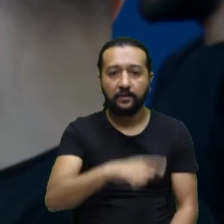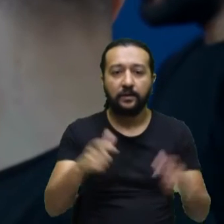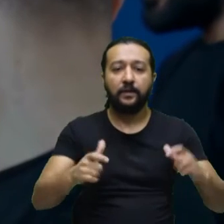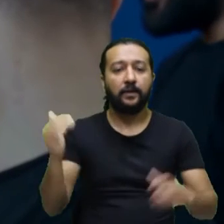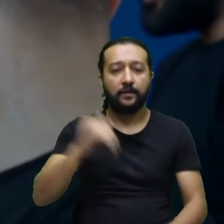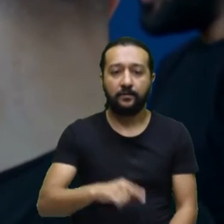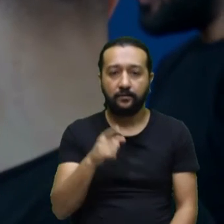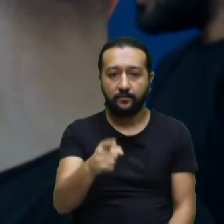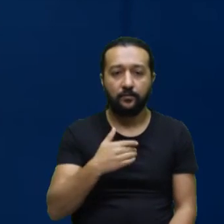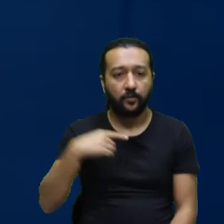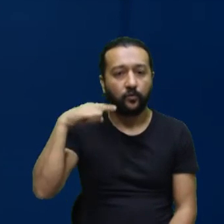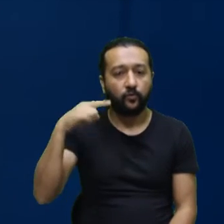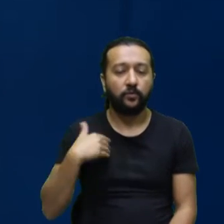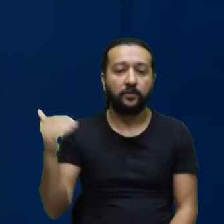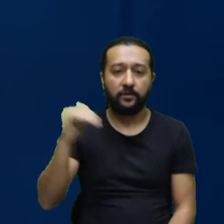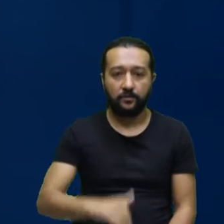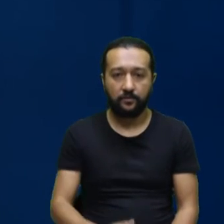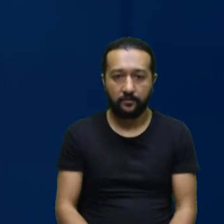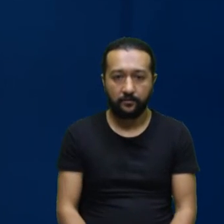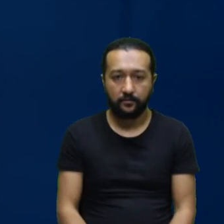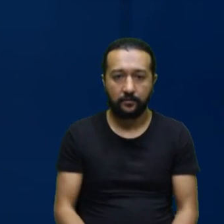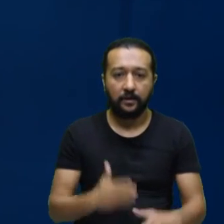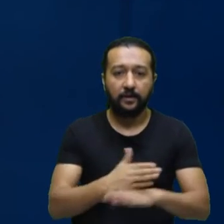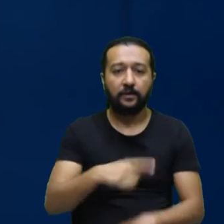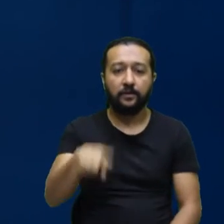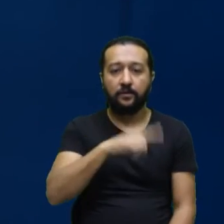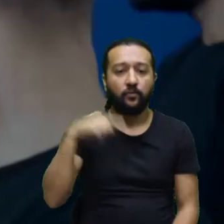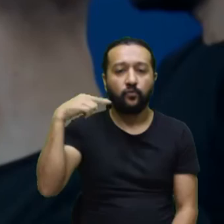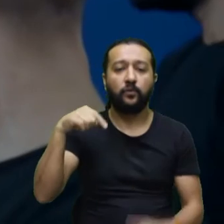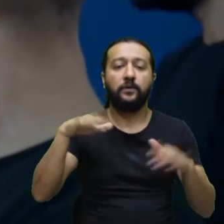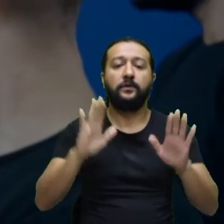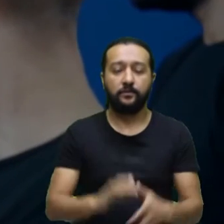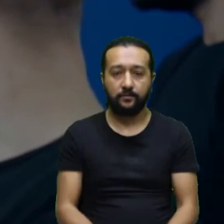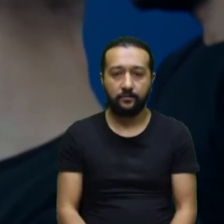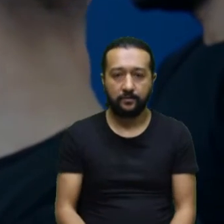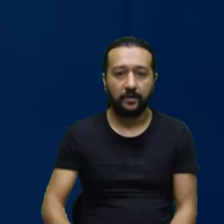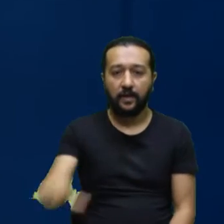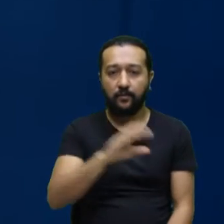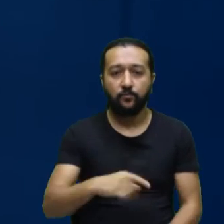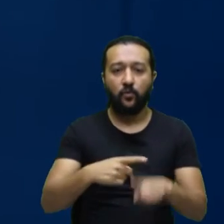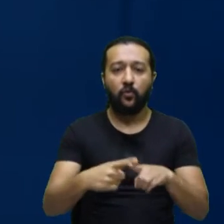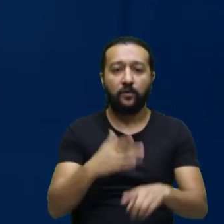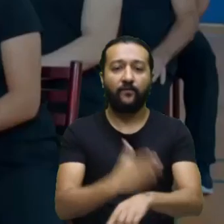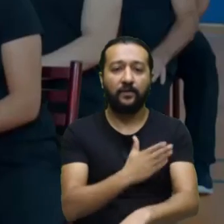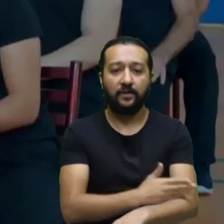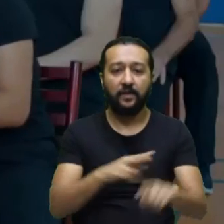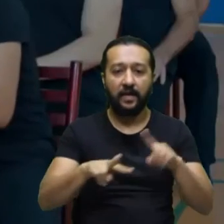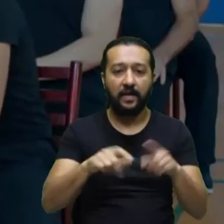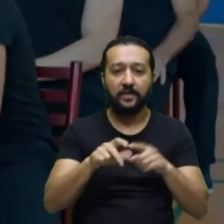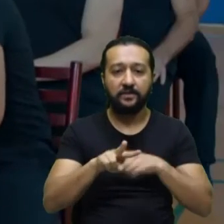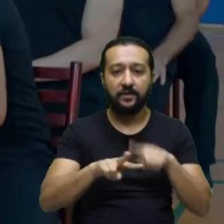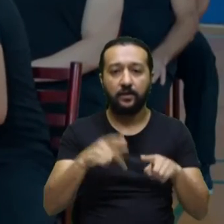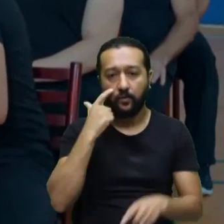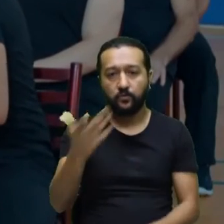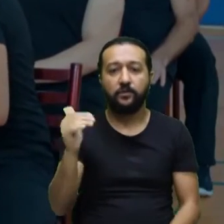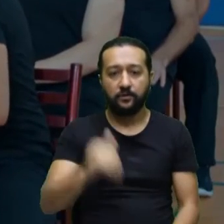Siz nereden geldiniz? Biz Suriyeliyiz. Artık değilsiniz. Hepimizin ortak vatanı Asya'ya hoş